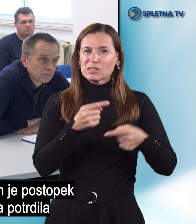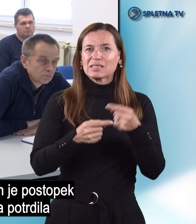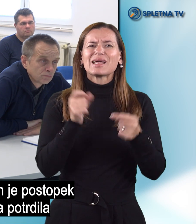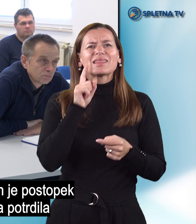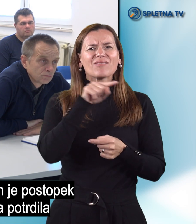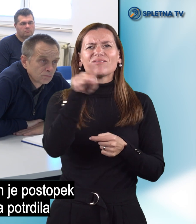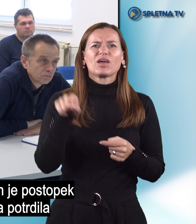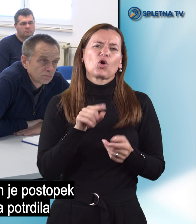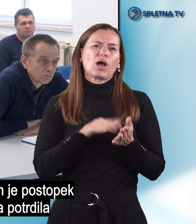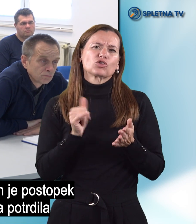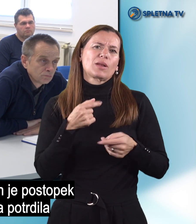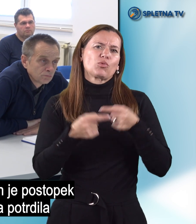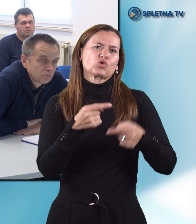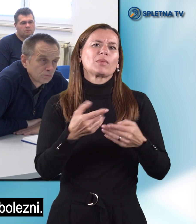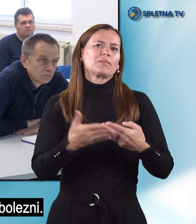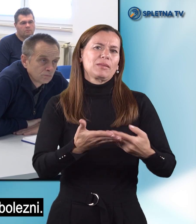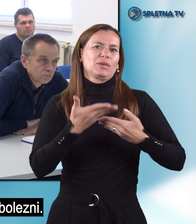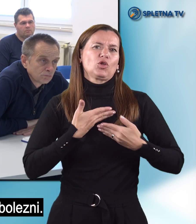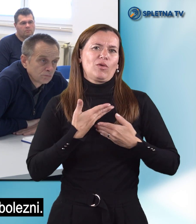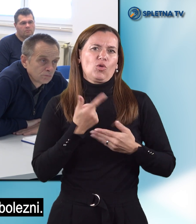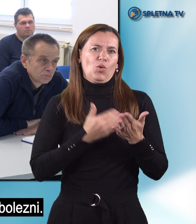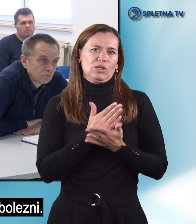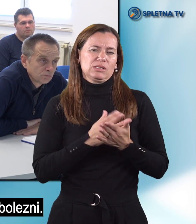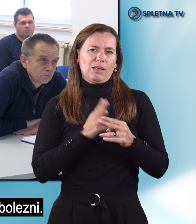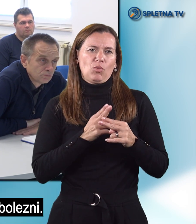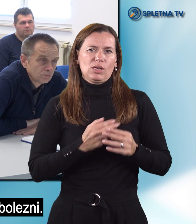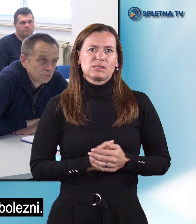postopek pri pridobivanju poklicne bolezni.